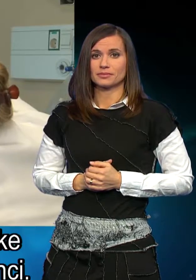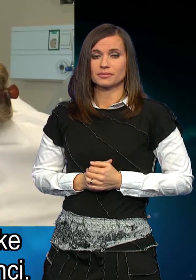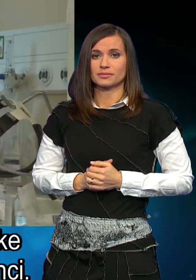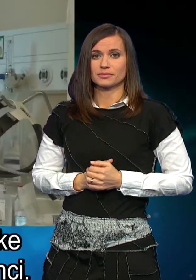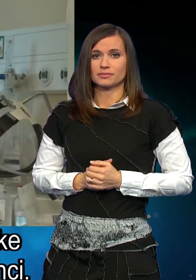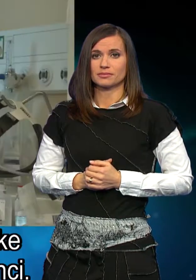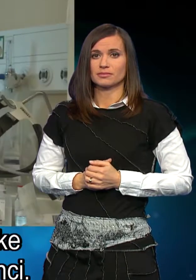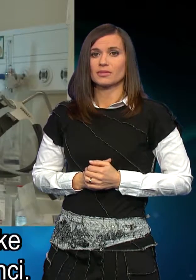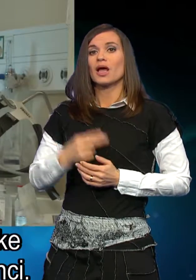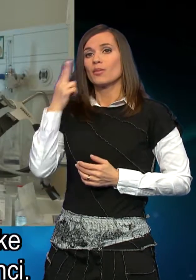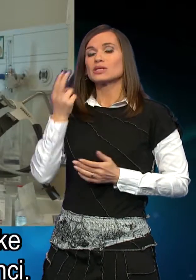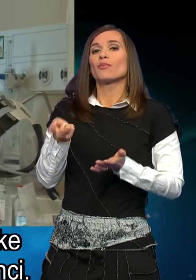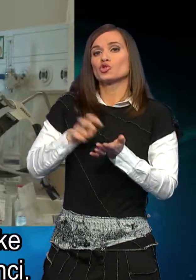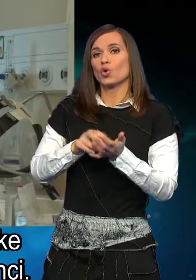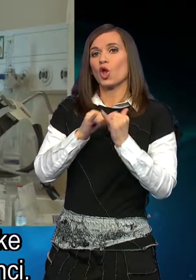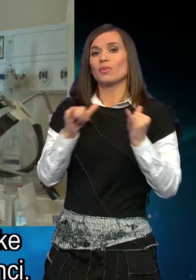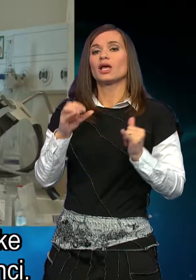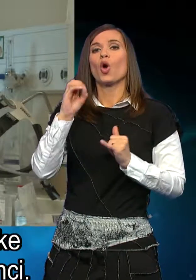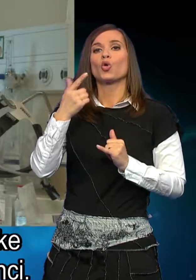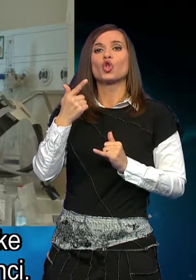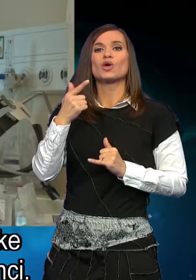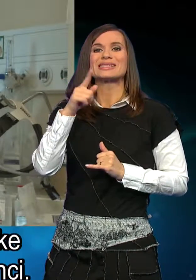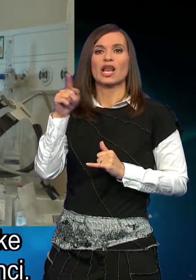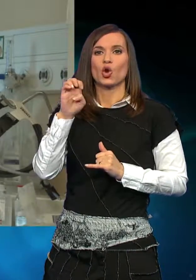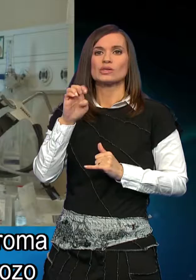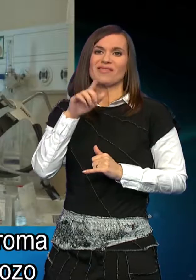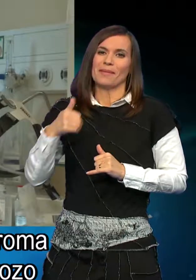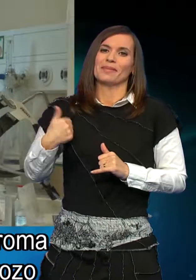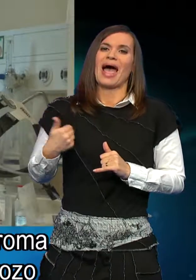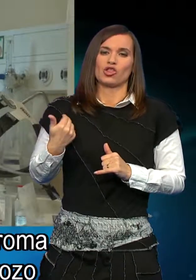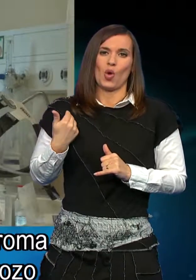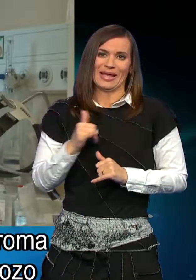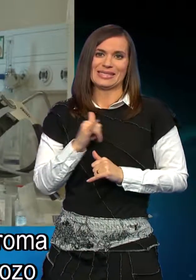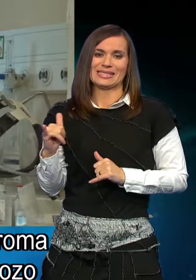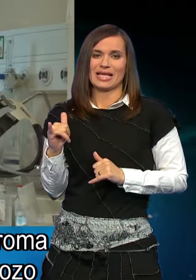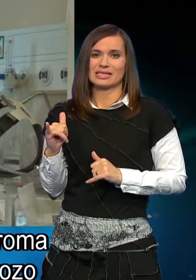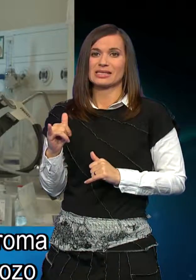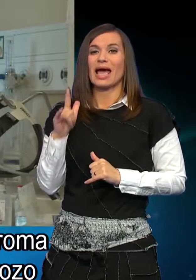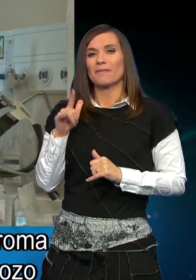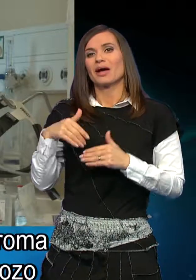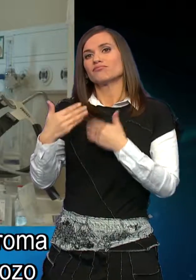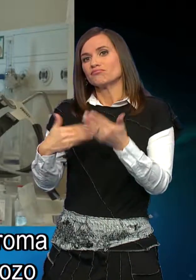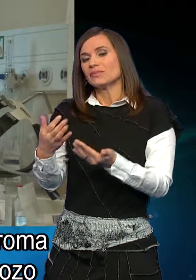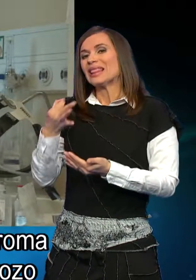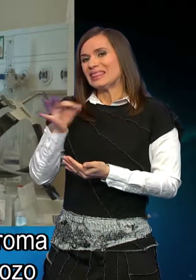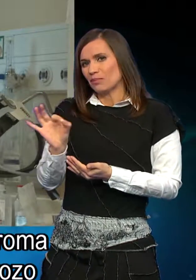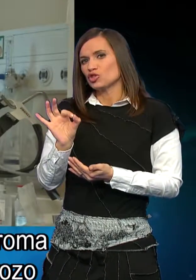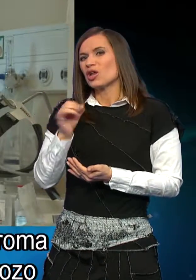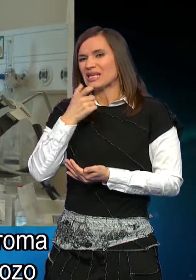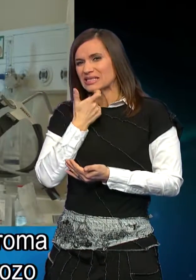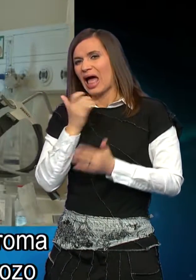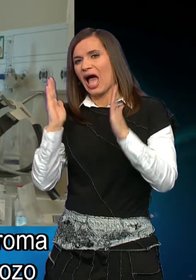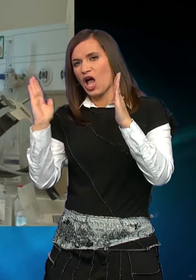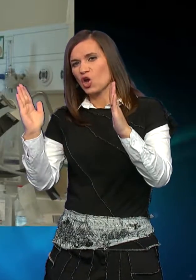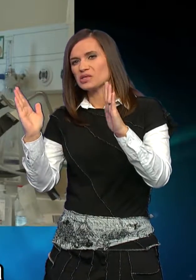Poznamo zgodnje oblike otoskleroze v adolescenci, reče pa tipični bolnik ali rečem bolnica z otosklerozo nekje